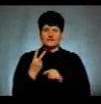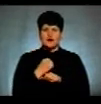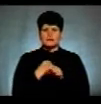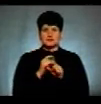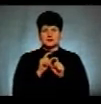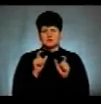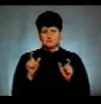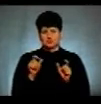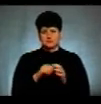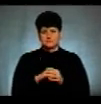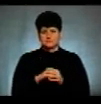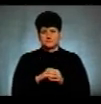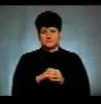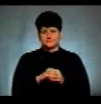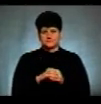аптечних пункти.